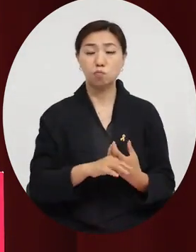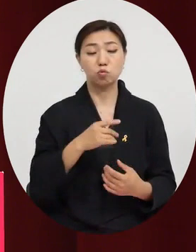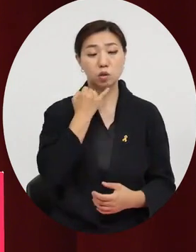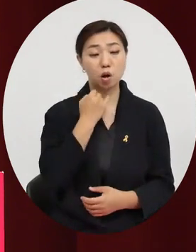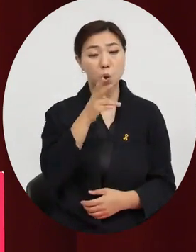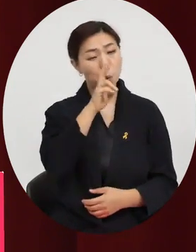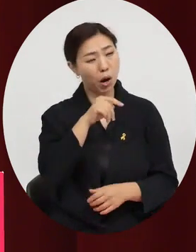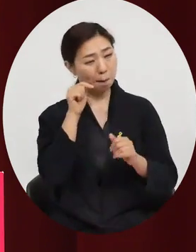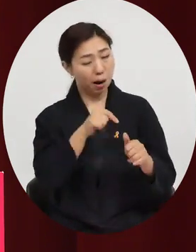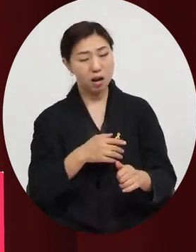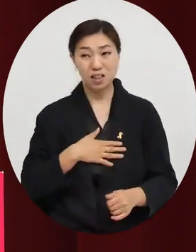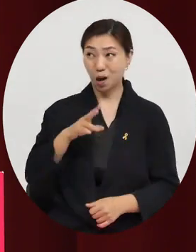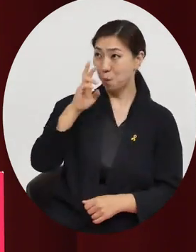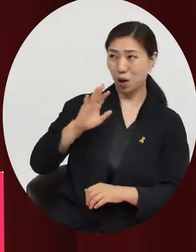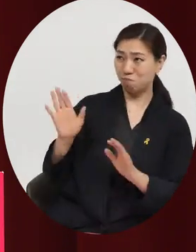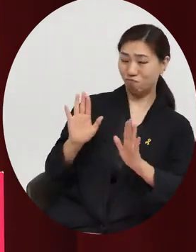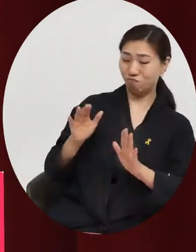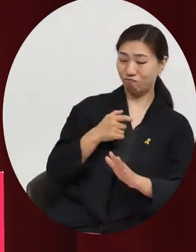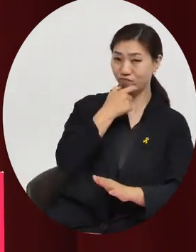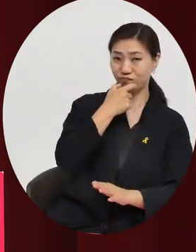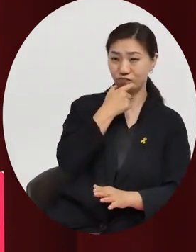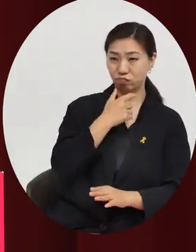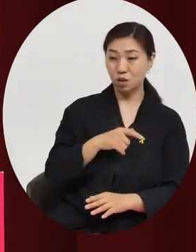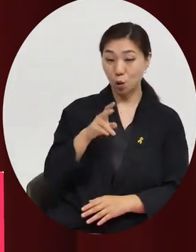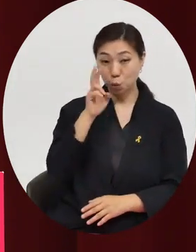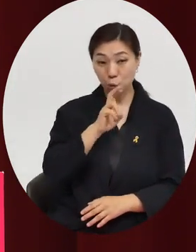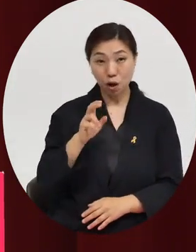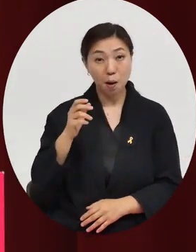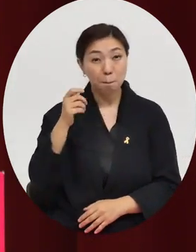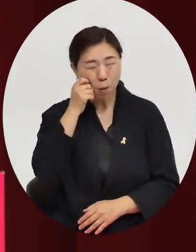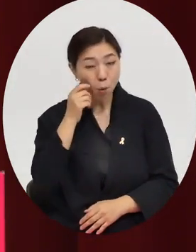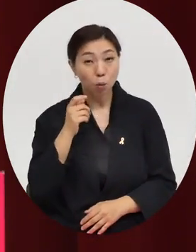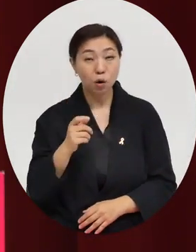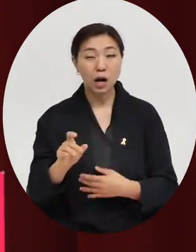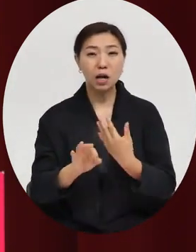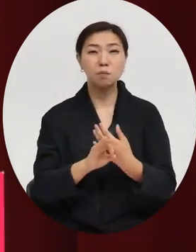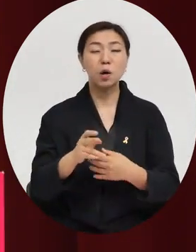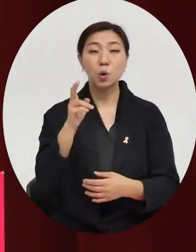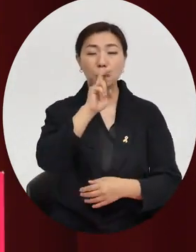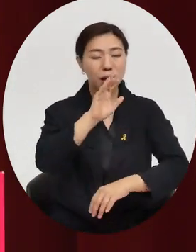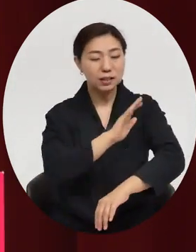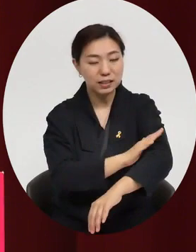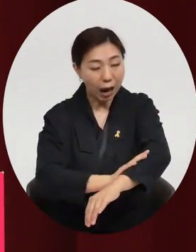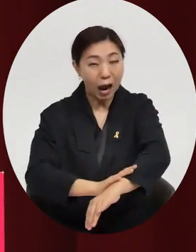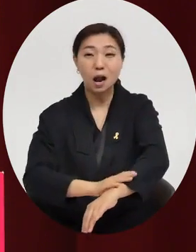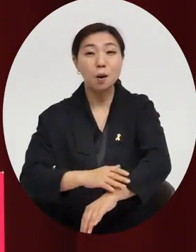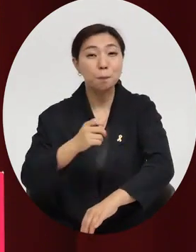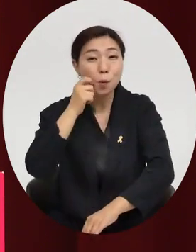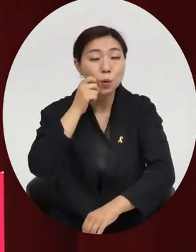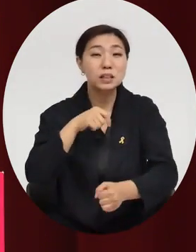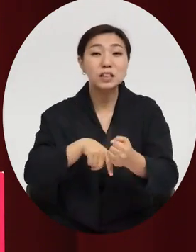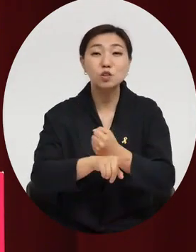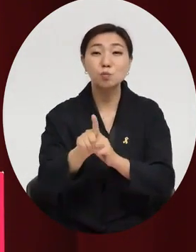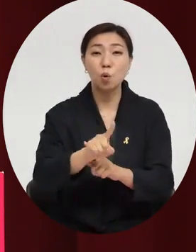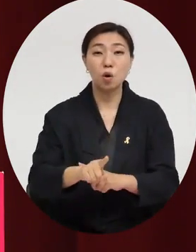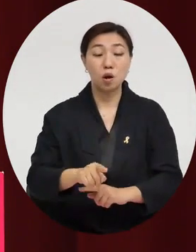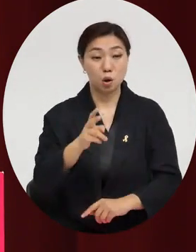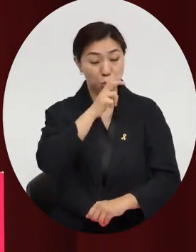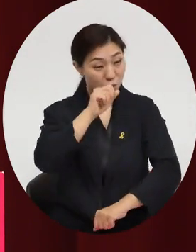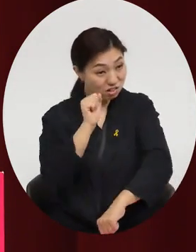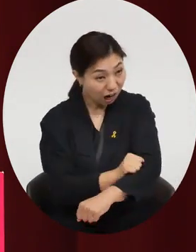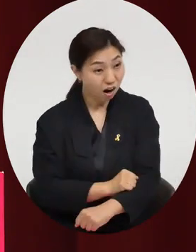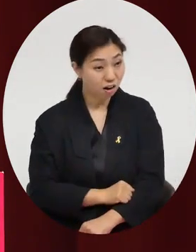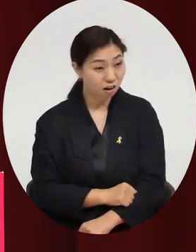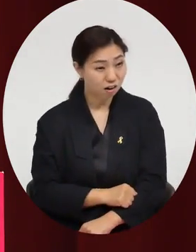곡 해라 하면, 아니 난 노래 못해요. 이거 노래 못합니까? 노래 잘 못한다는 뜻이에요. 누가 잘하라고